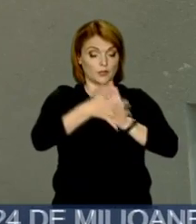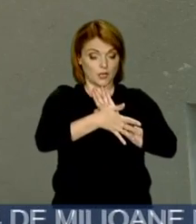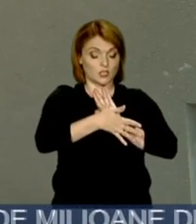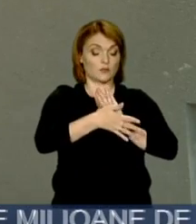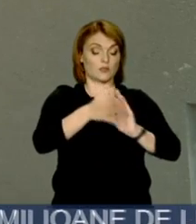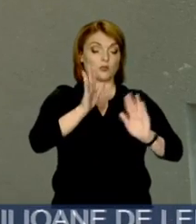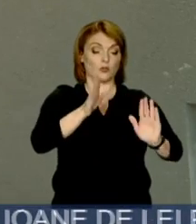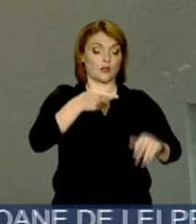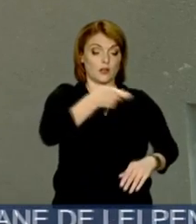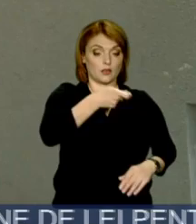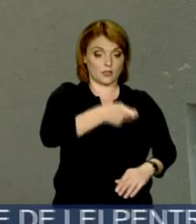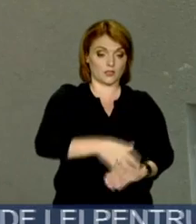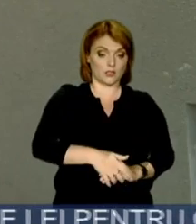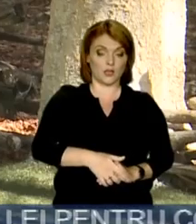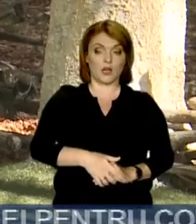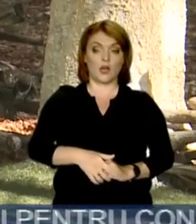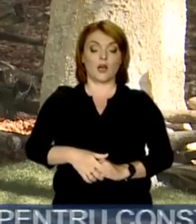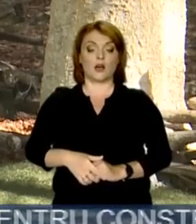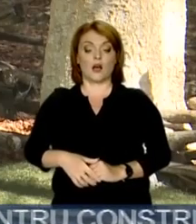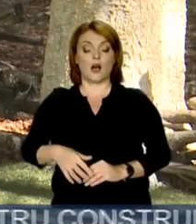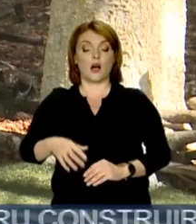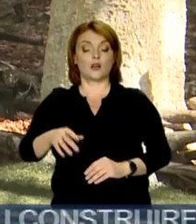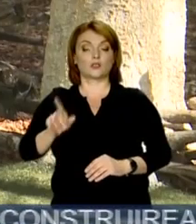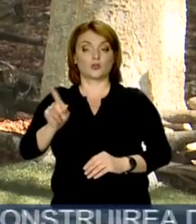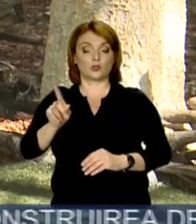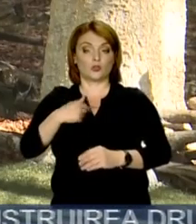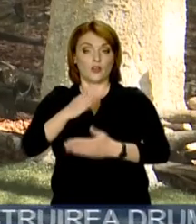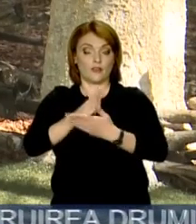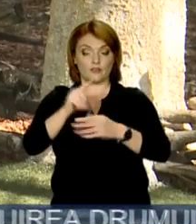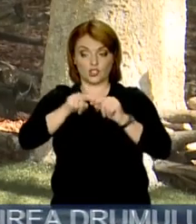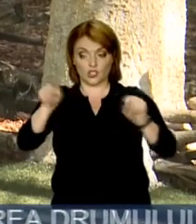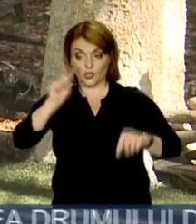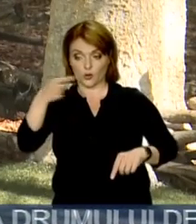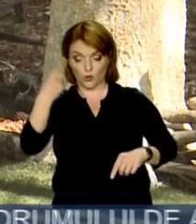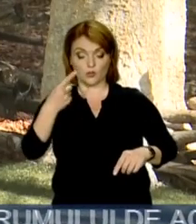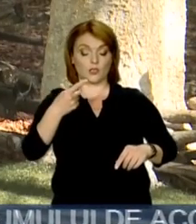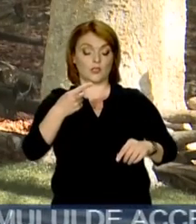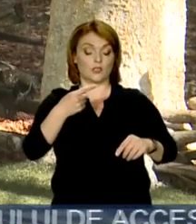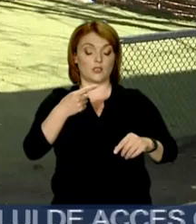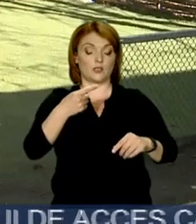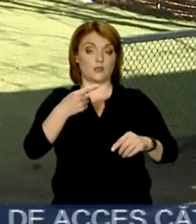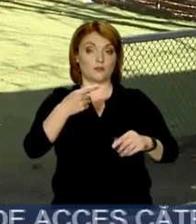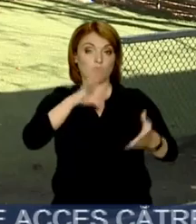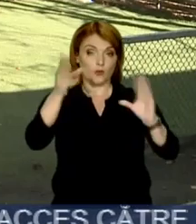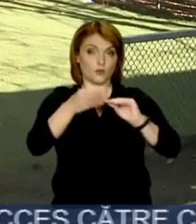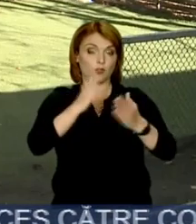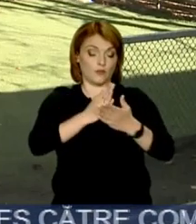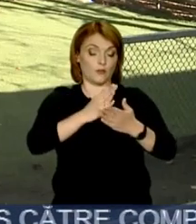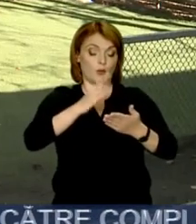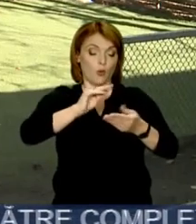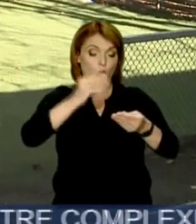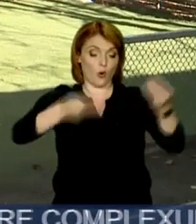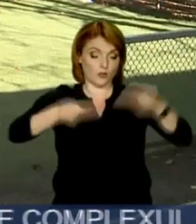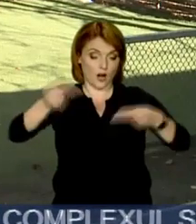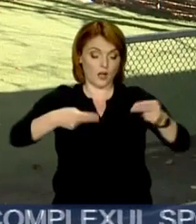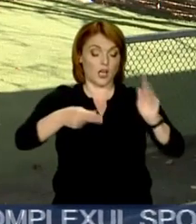Din bugetul 6.160.000, 1.400.000, asta surse interne, adică din contract, din